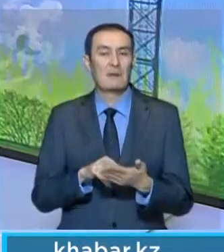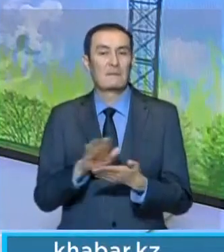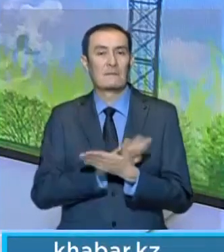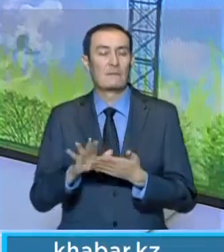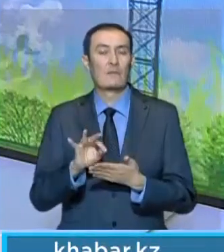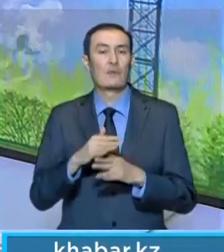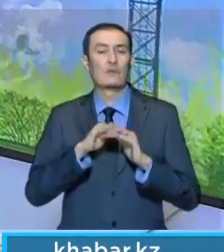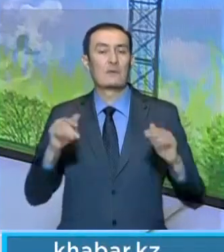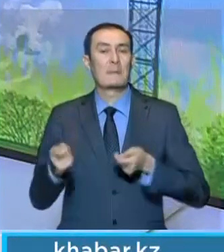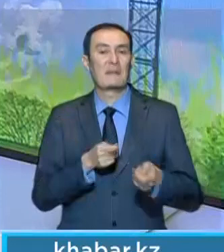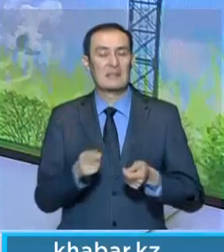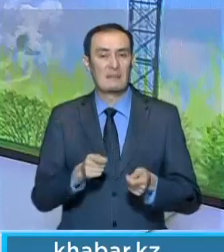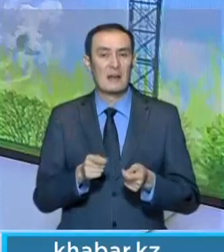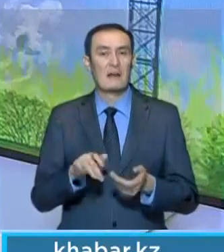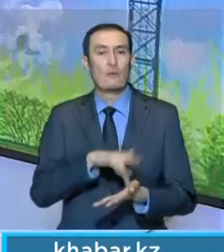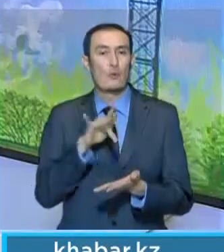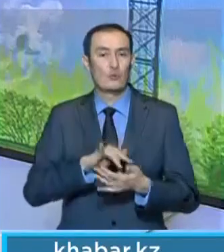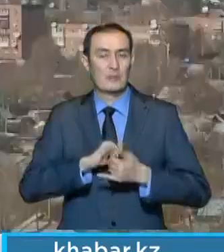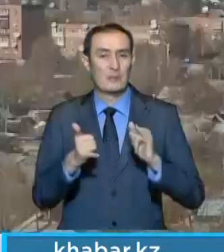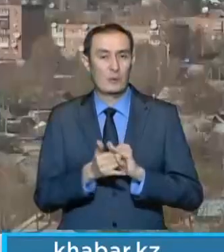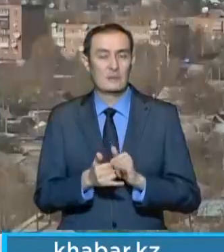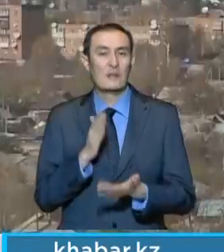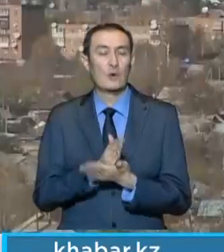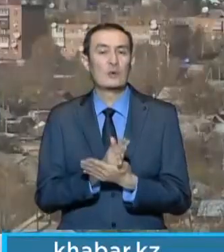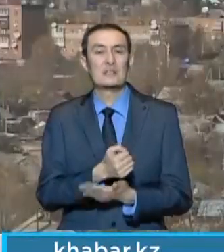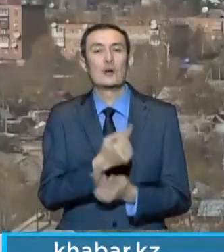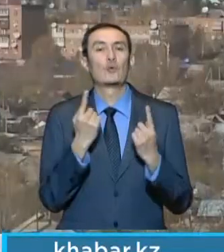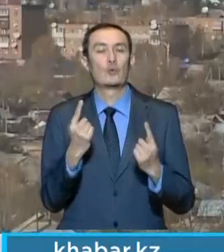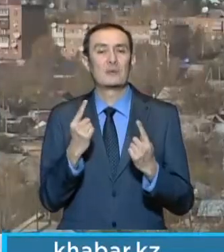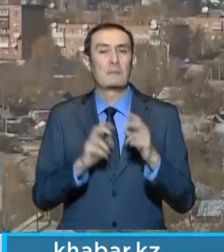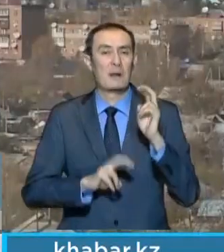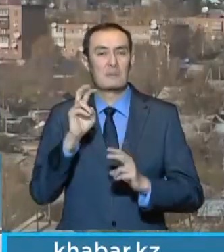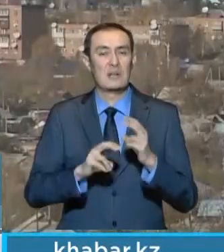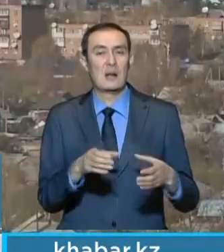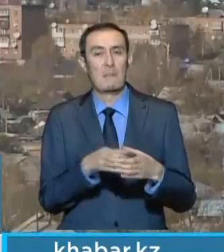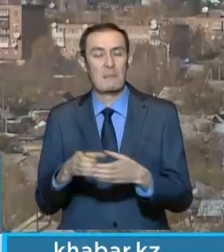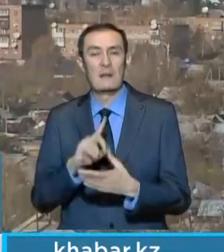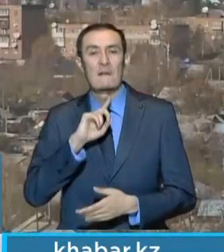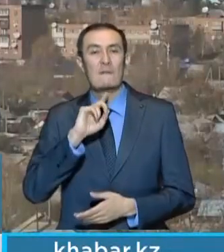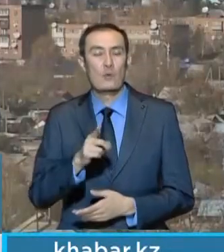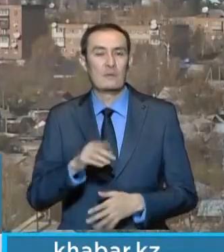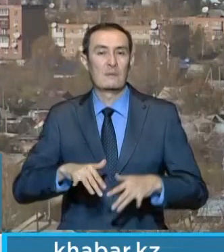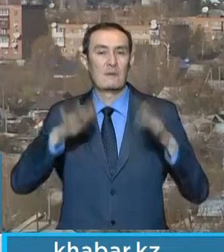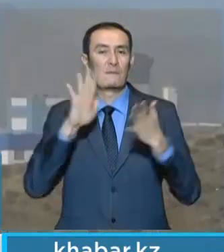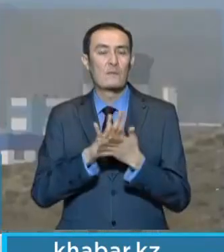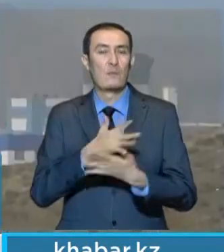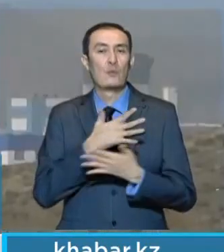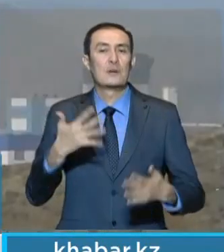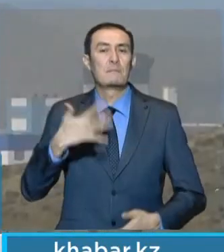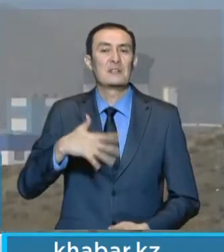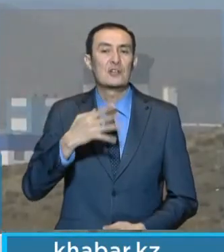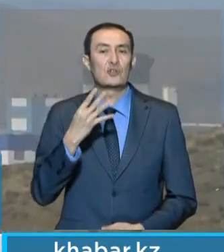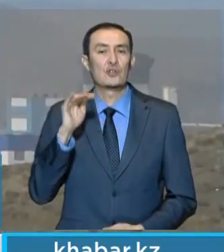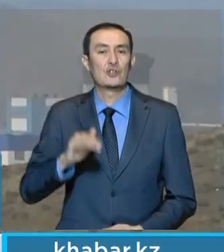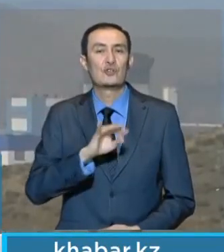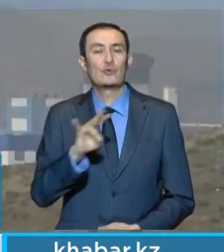на уровне правительства. В областном центре расположено сразу несколько промышленных гигантов. В год они выбрасывают в воздух больше 54